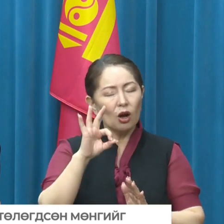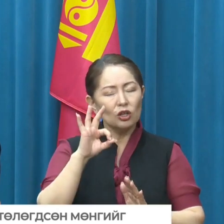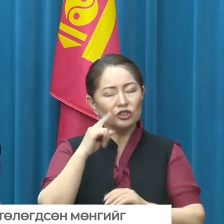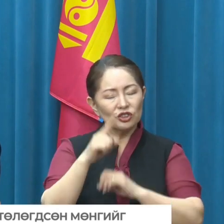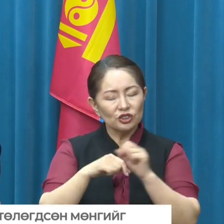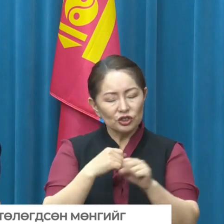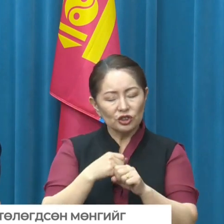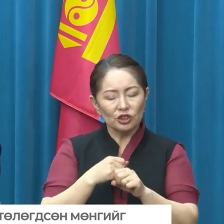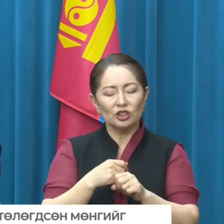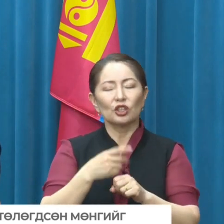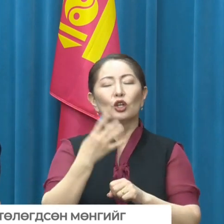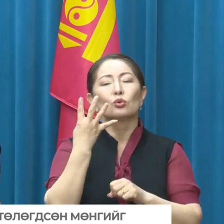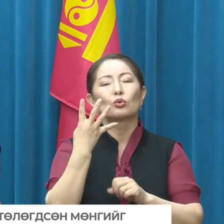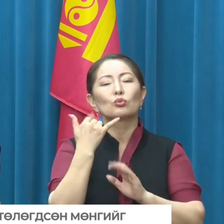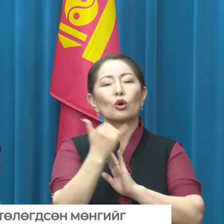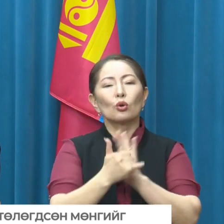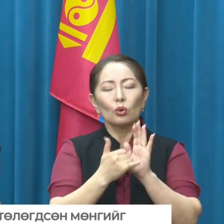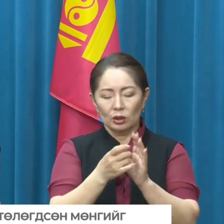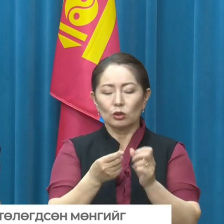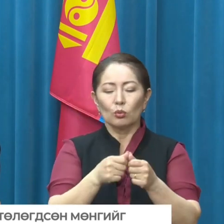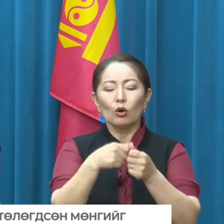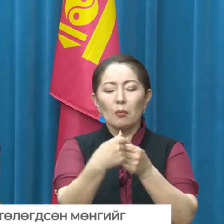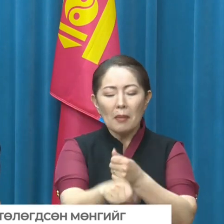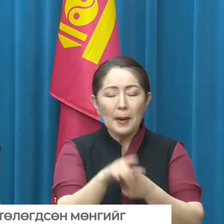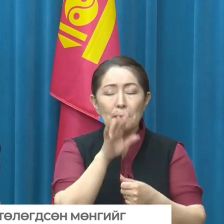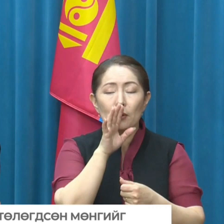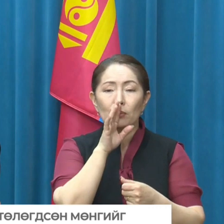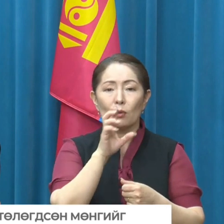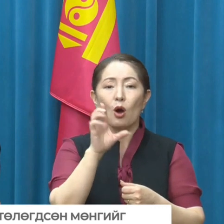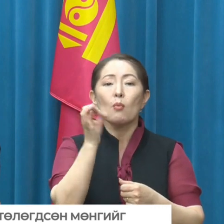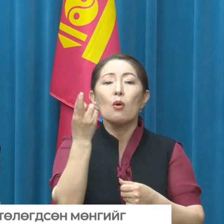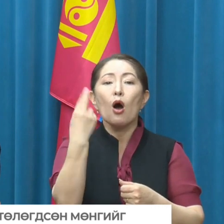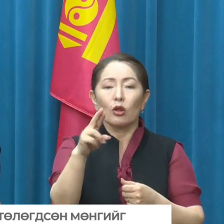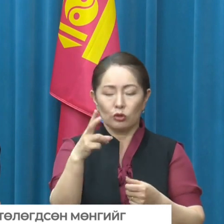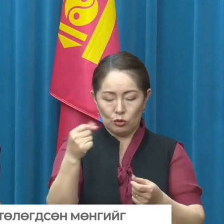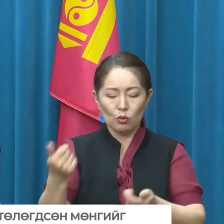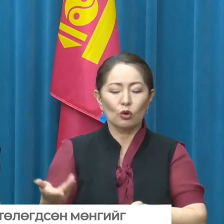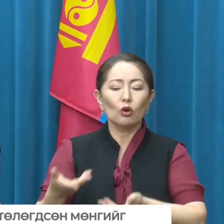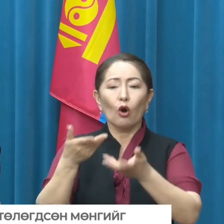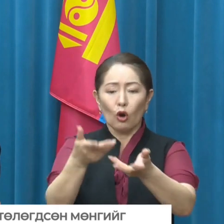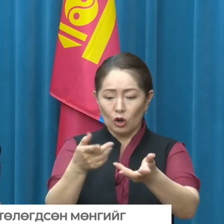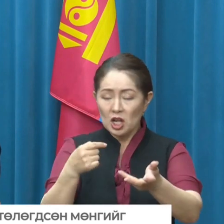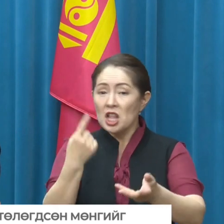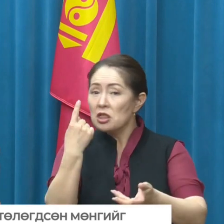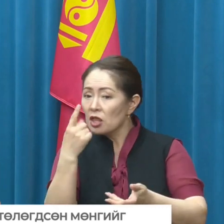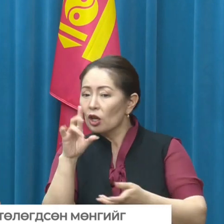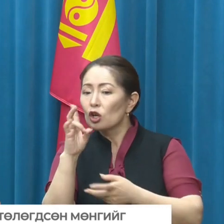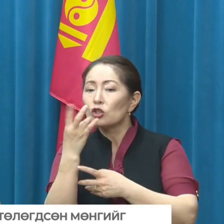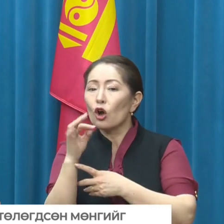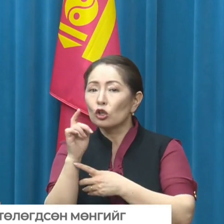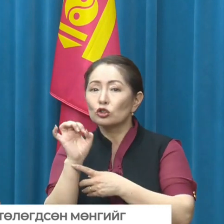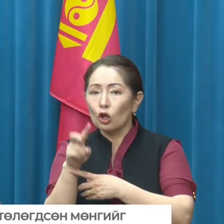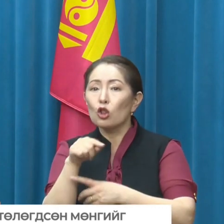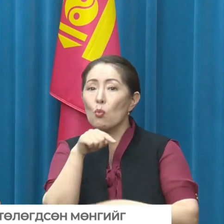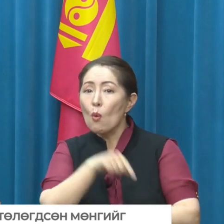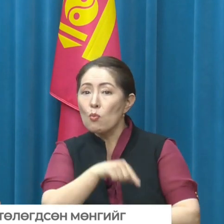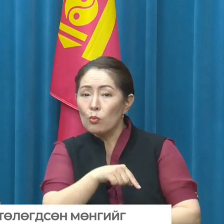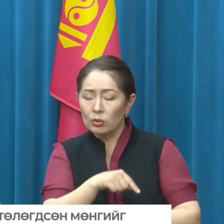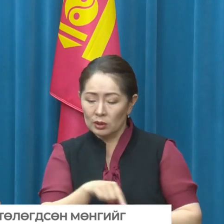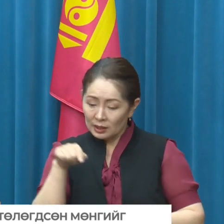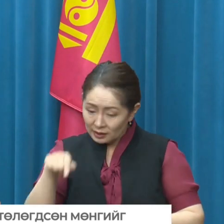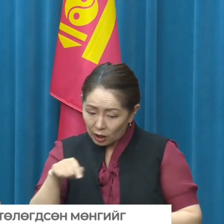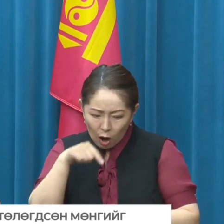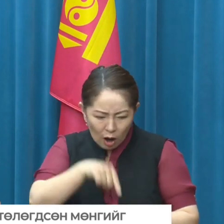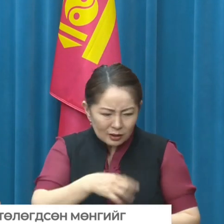томоохон бондыг одоо амжилттай төлж барагдуулах ийм бас нэг нөхцөл болох юм байна. За тийм учраас өнөөдрөөс энэ